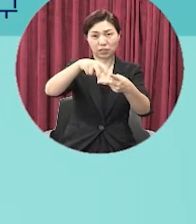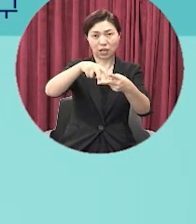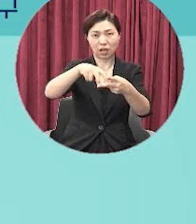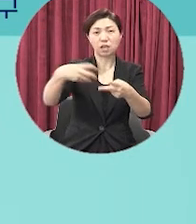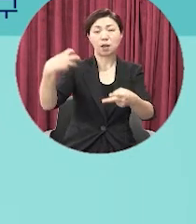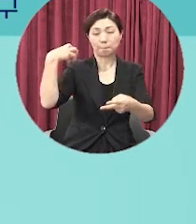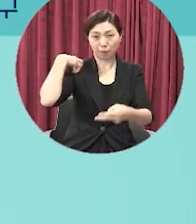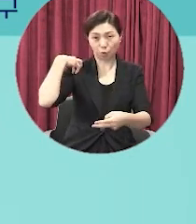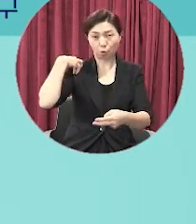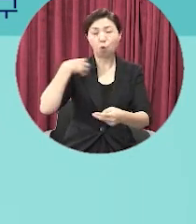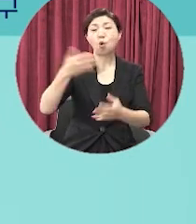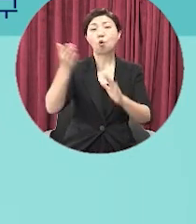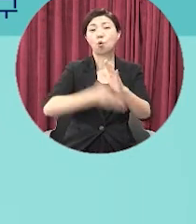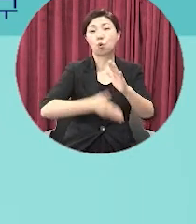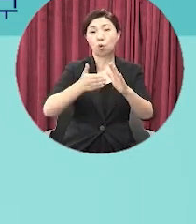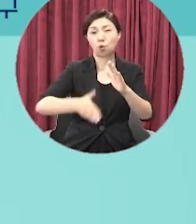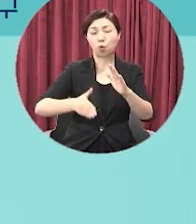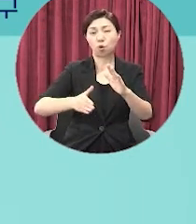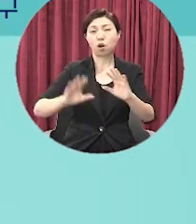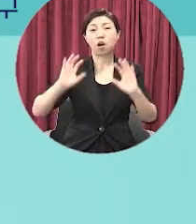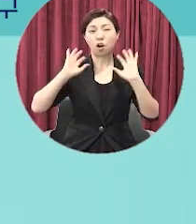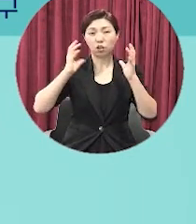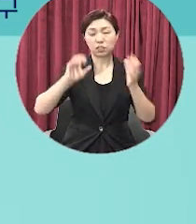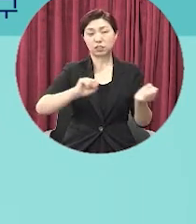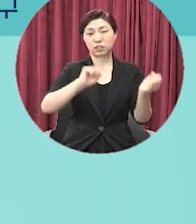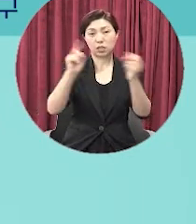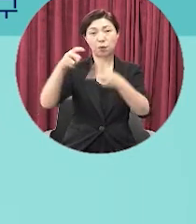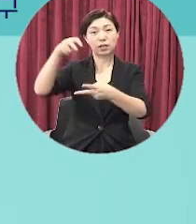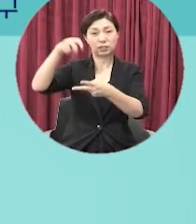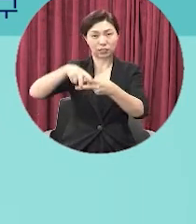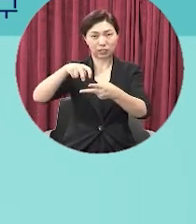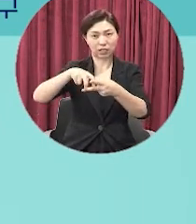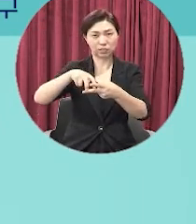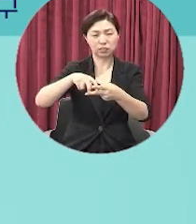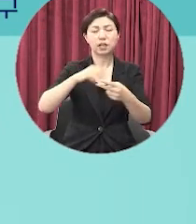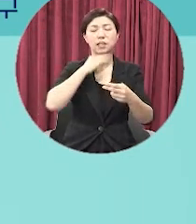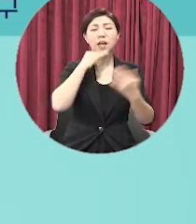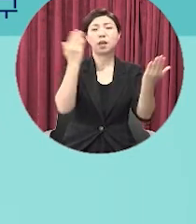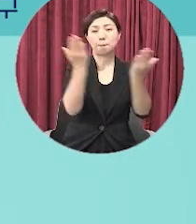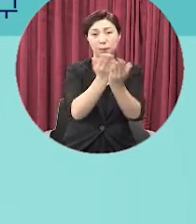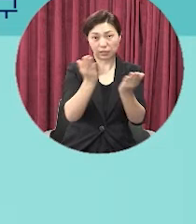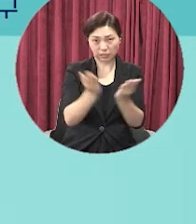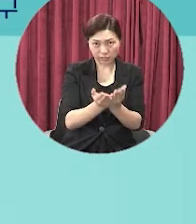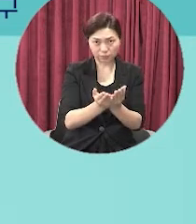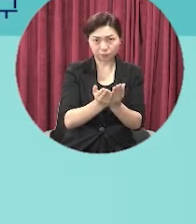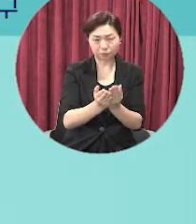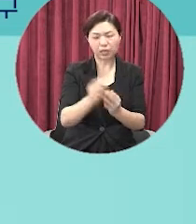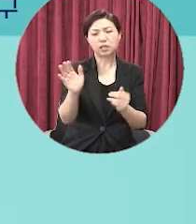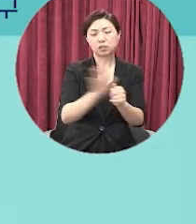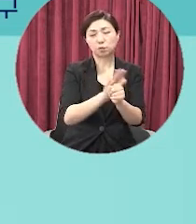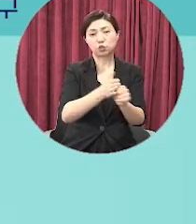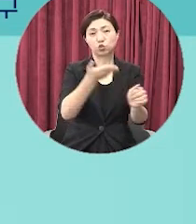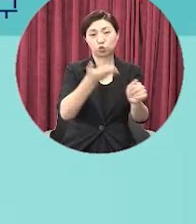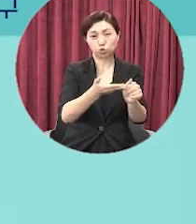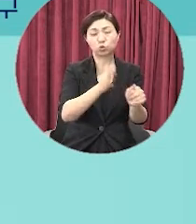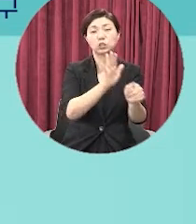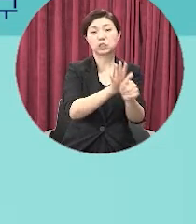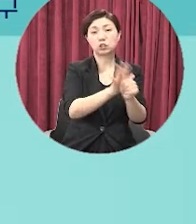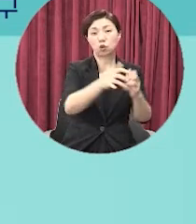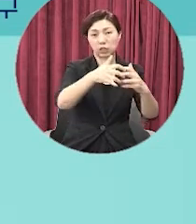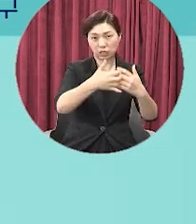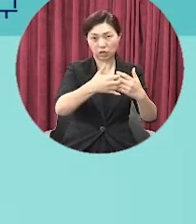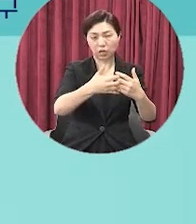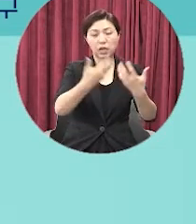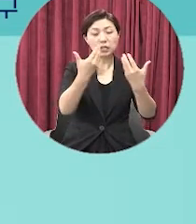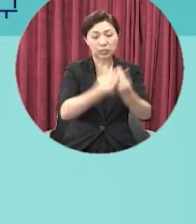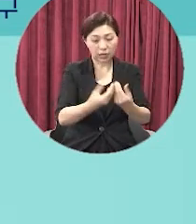그 구원의 자를 센터는 재활 의료 서비스를 제공하고 생애주기 베 서비스를 관리하고 보장구 관련사업 사례관리 사업